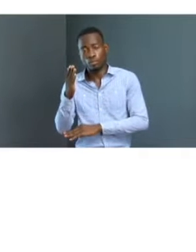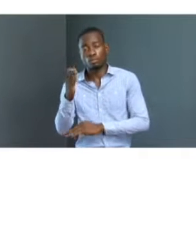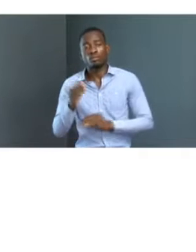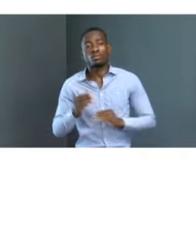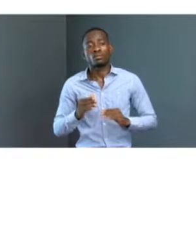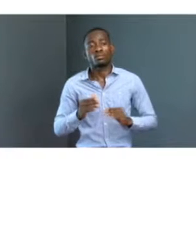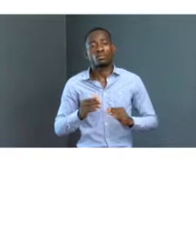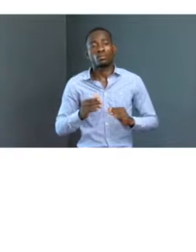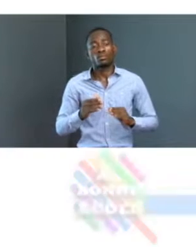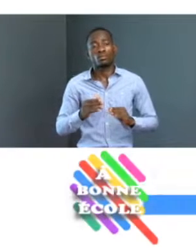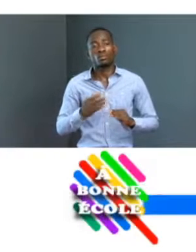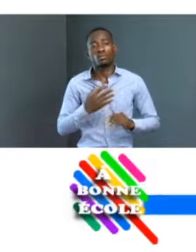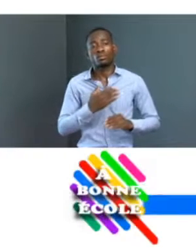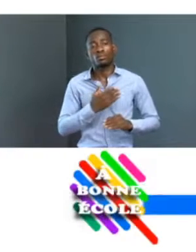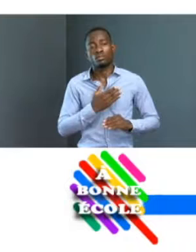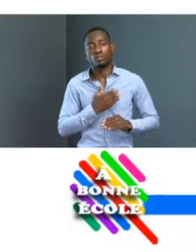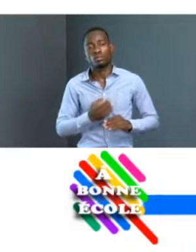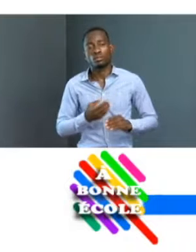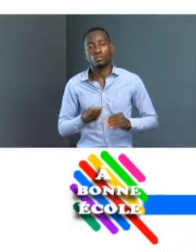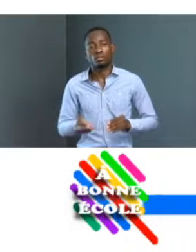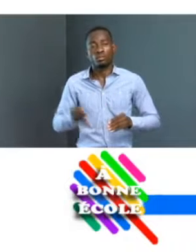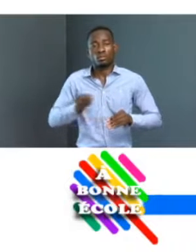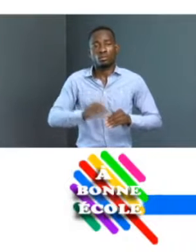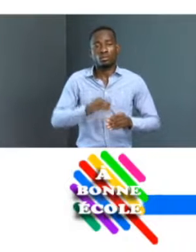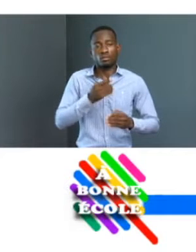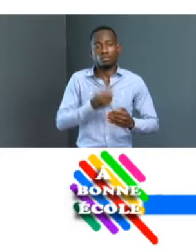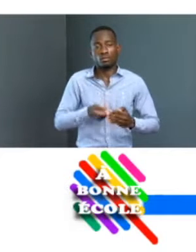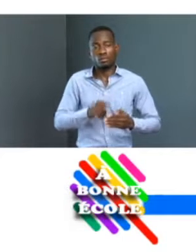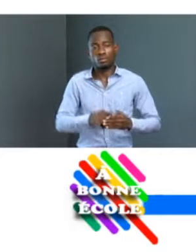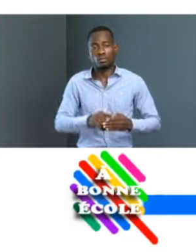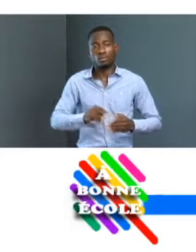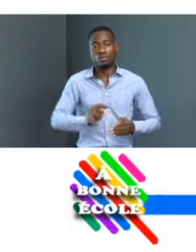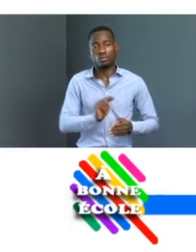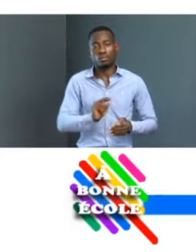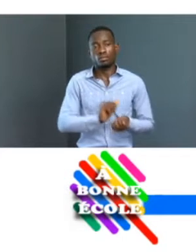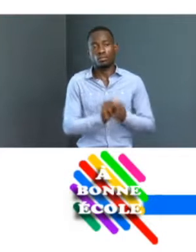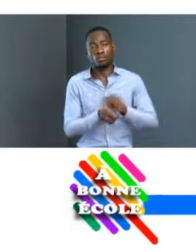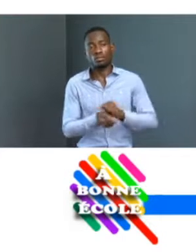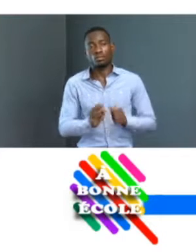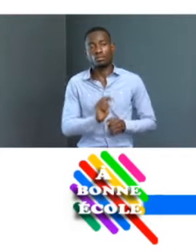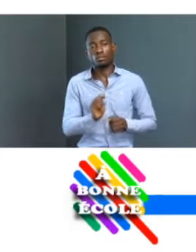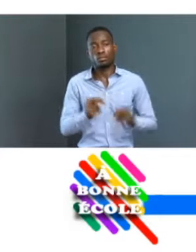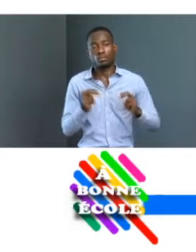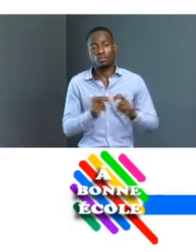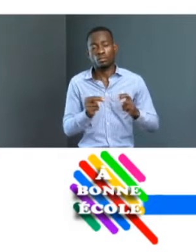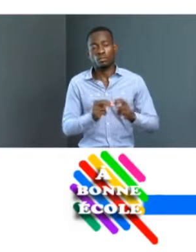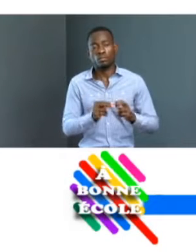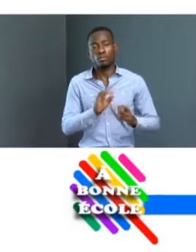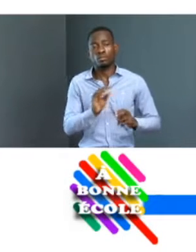cremulata, et la greffe croisée de noyaux, c'est-à-dire échange de noyaux au niveau donc